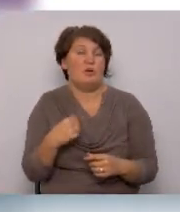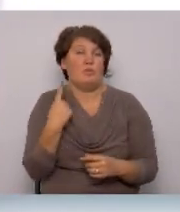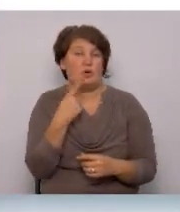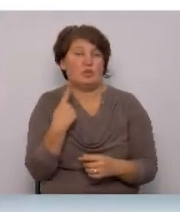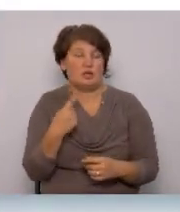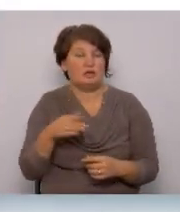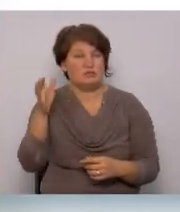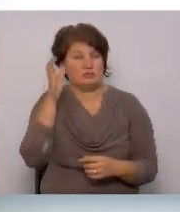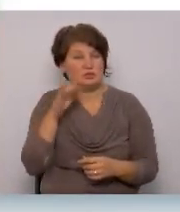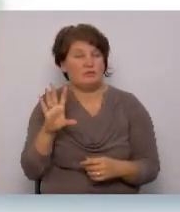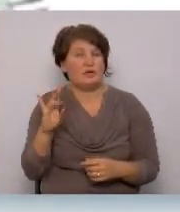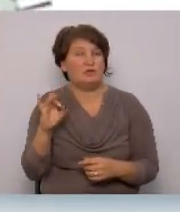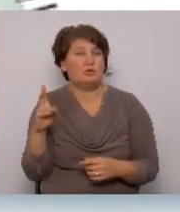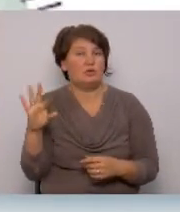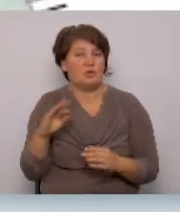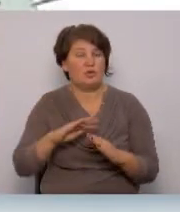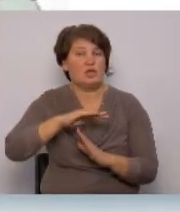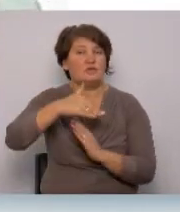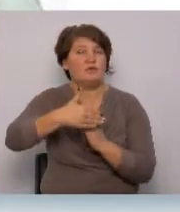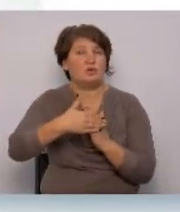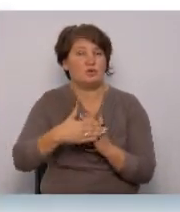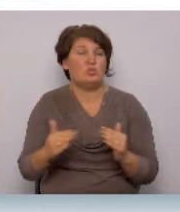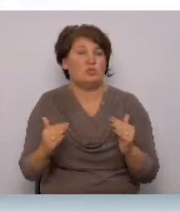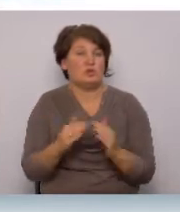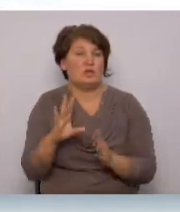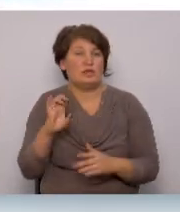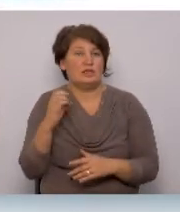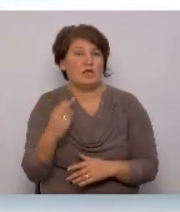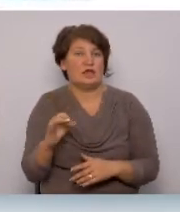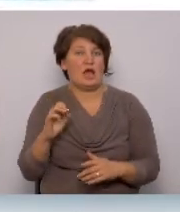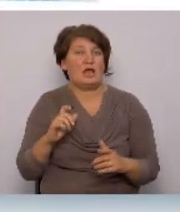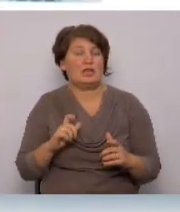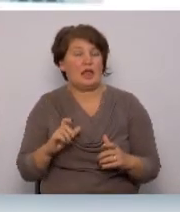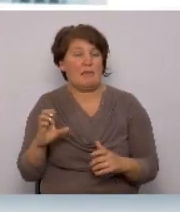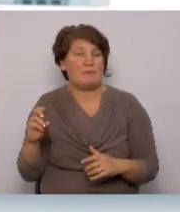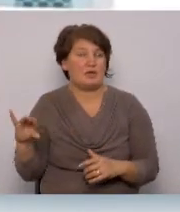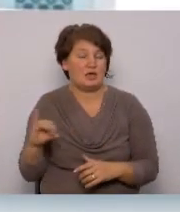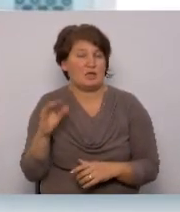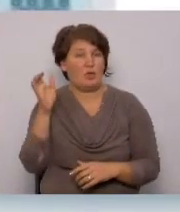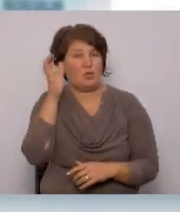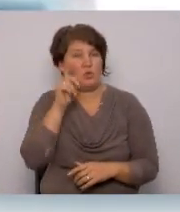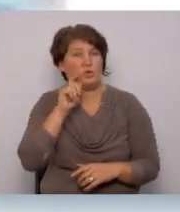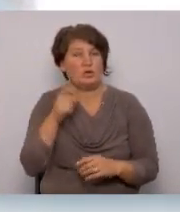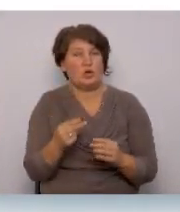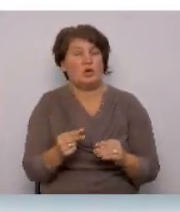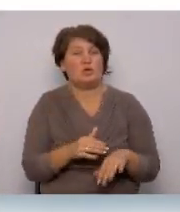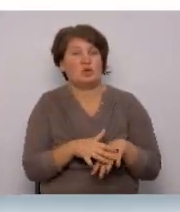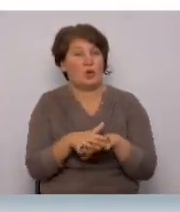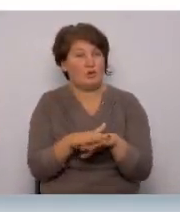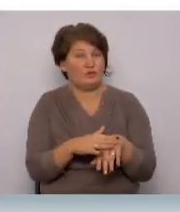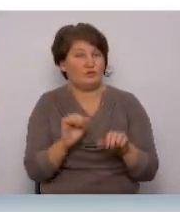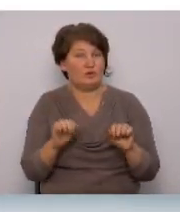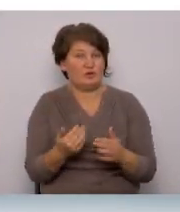Володимира Вернадського. На зворотній – будівля президії Національної академії наук України. Розраховуватися нею можна вже від сьогодні.